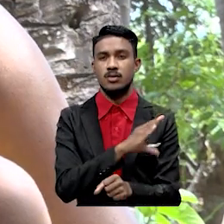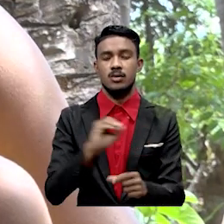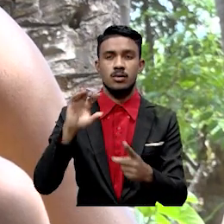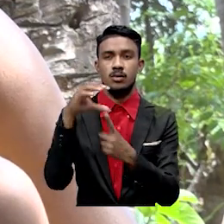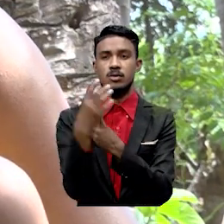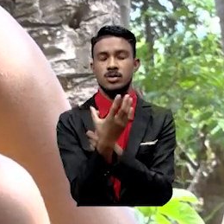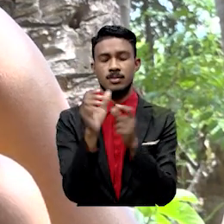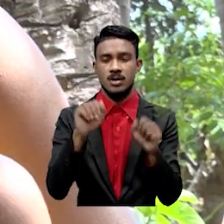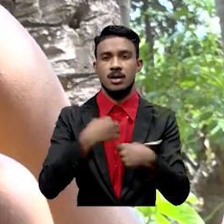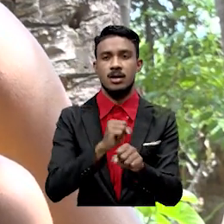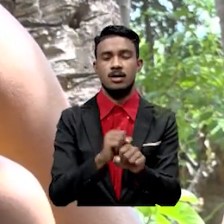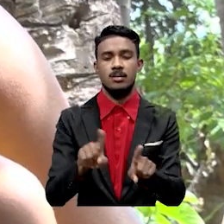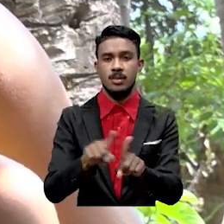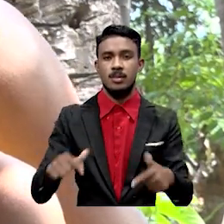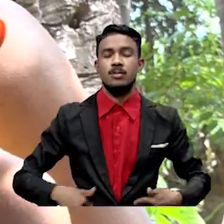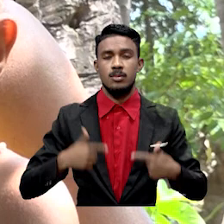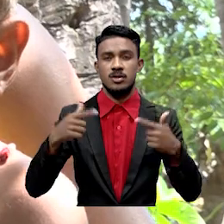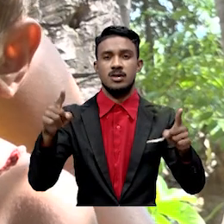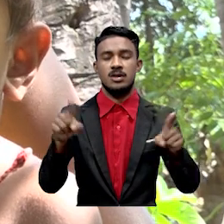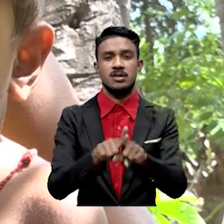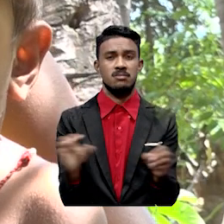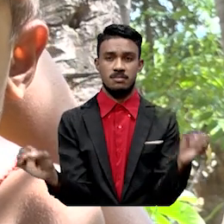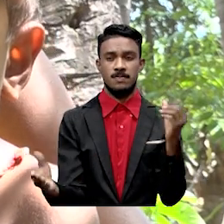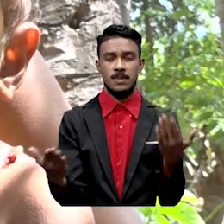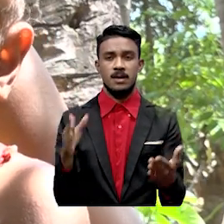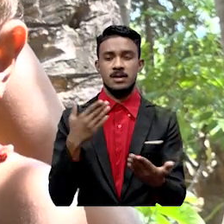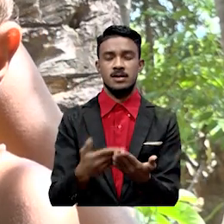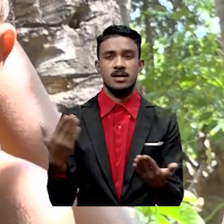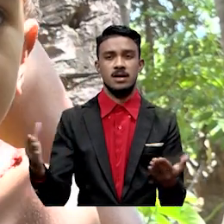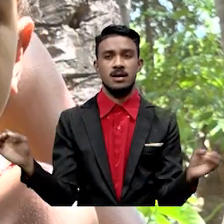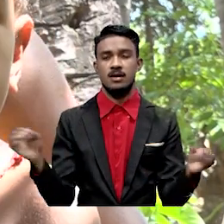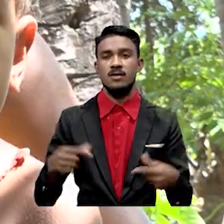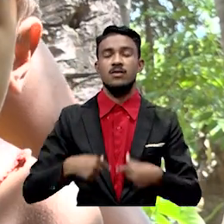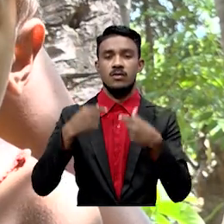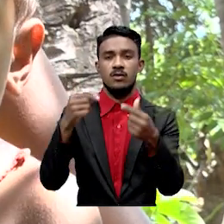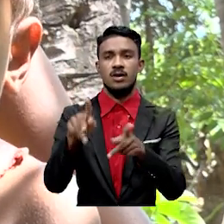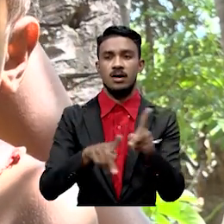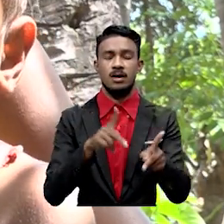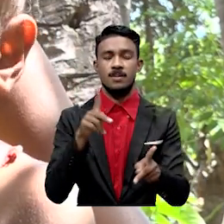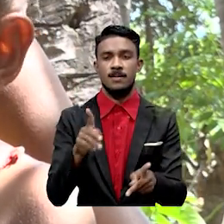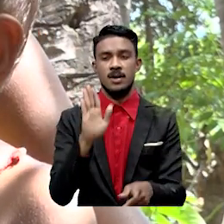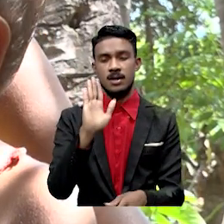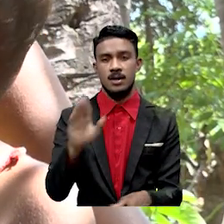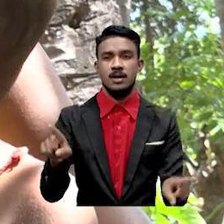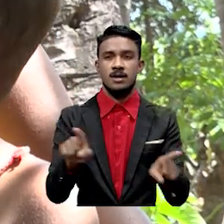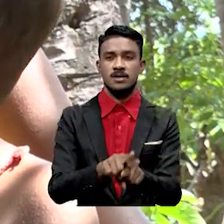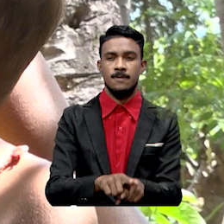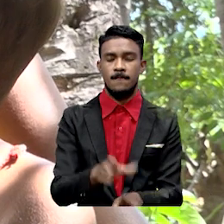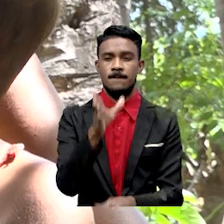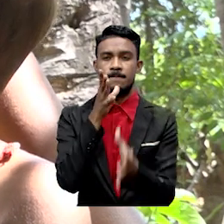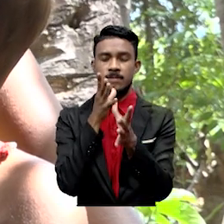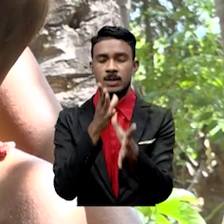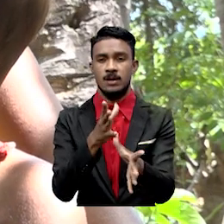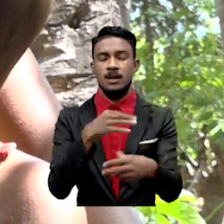morsen ni sane hela. Ini lah arbiru ina sasano melarang ni lah foto ema. Ne atu ni atu kafirik ne kata na be halos